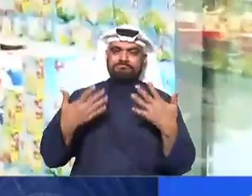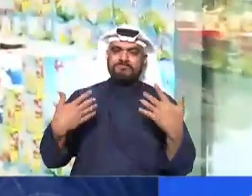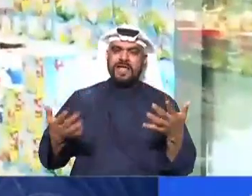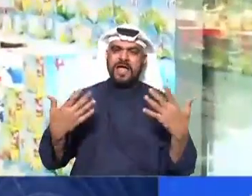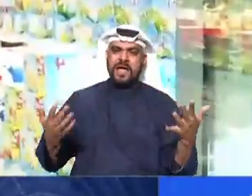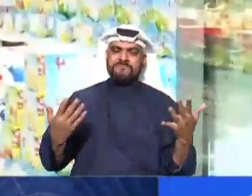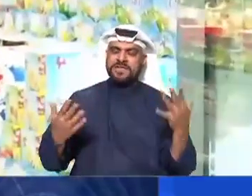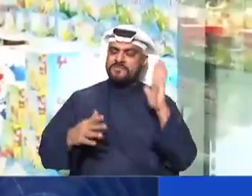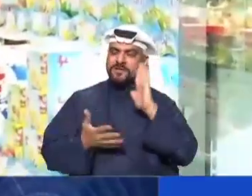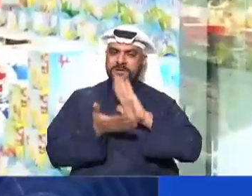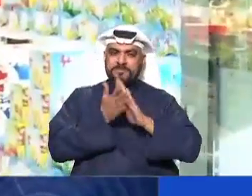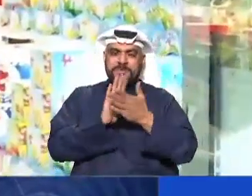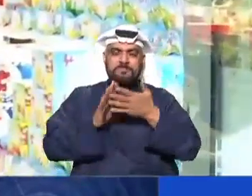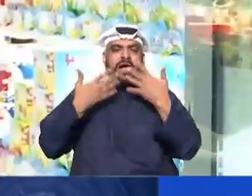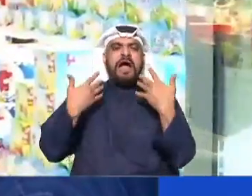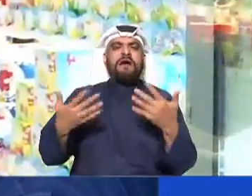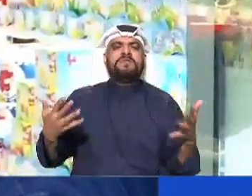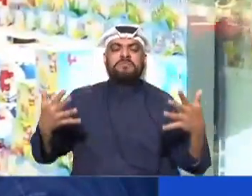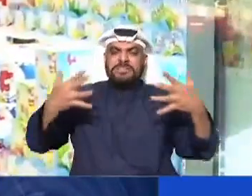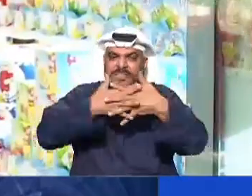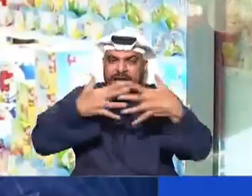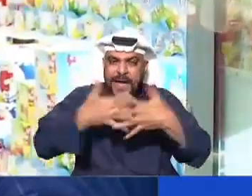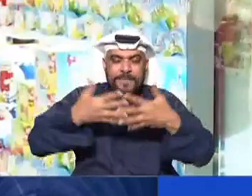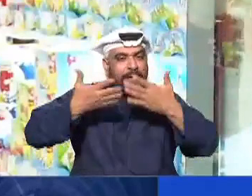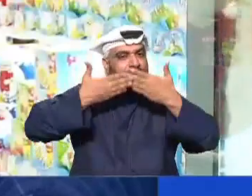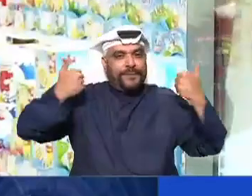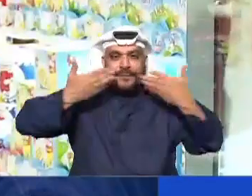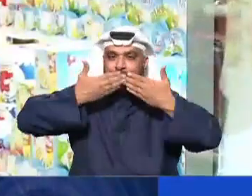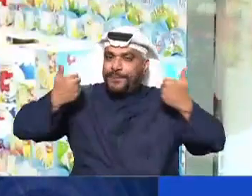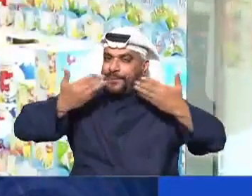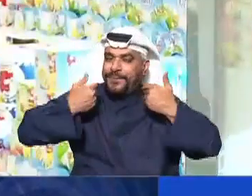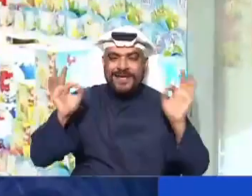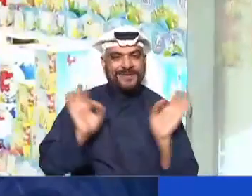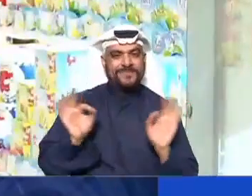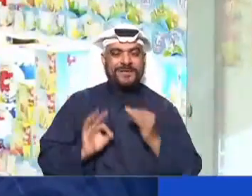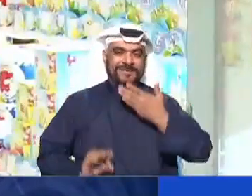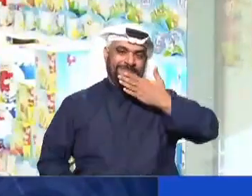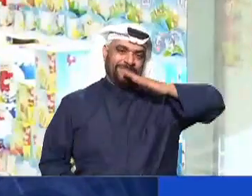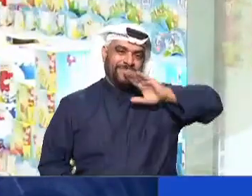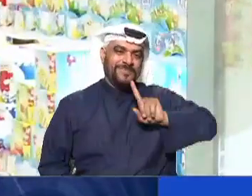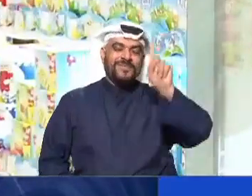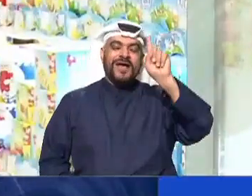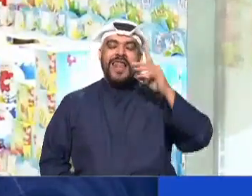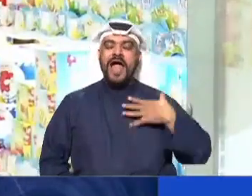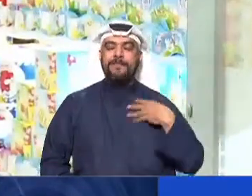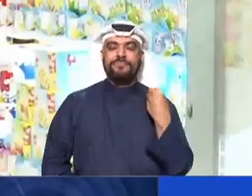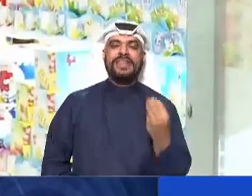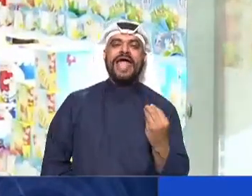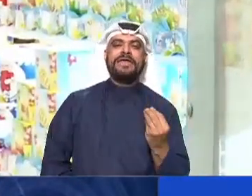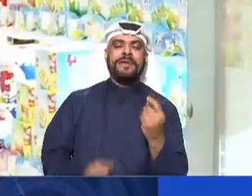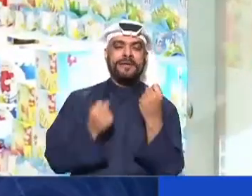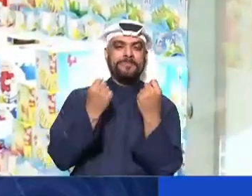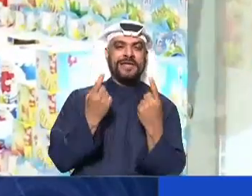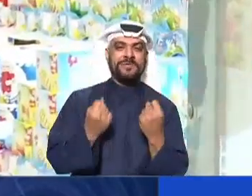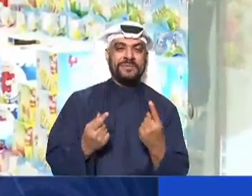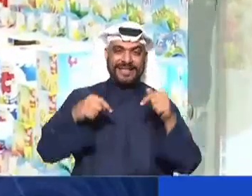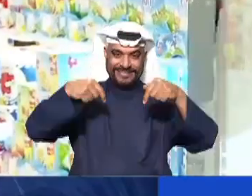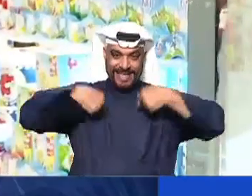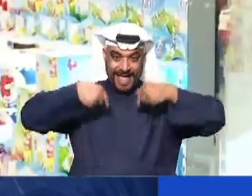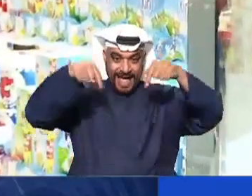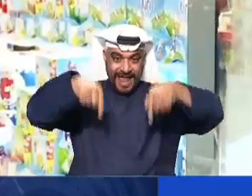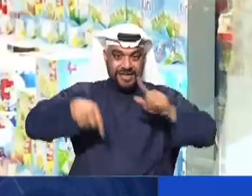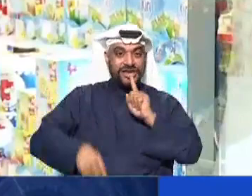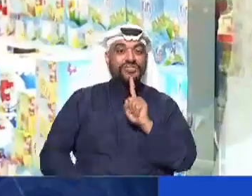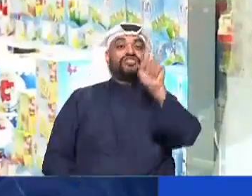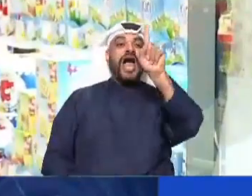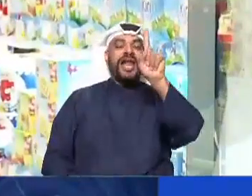الأمور في انسيابية في التسوق، ولله الحمد الأمور طيبة، وحنا نراهن على